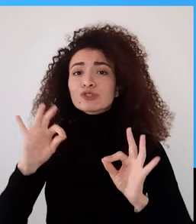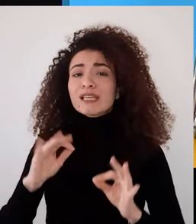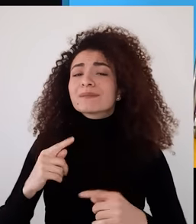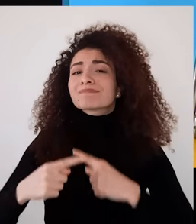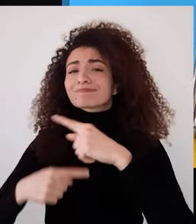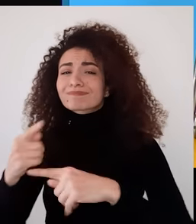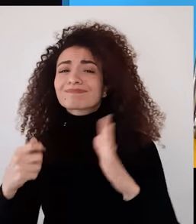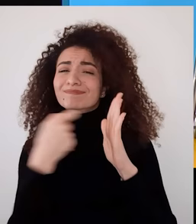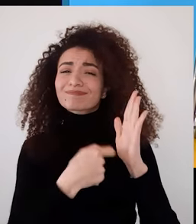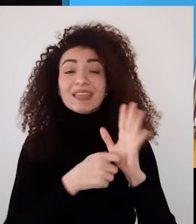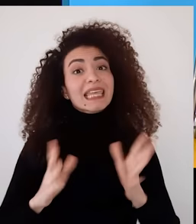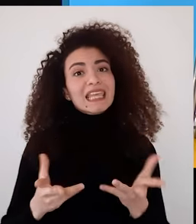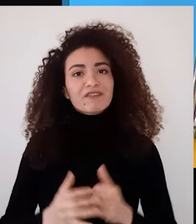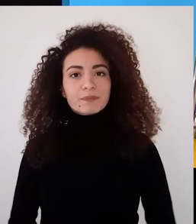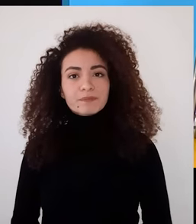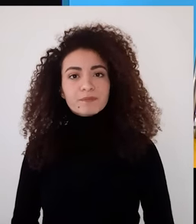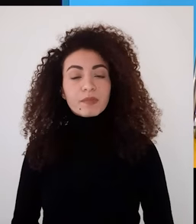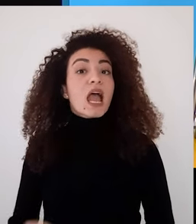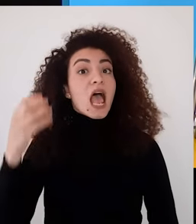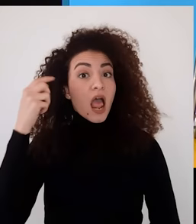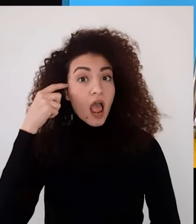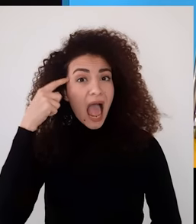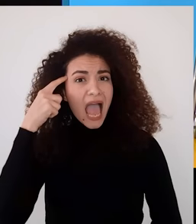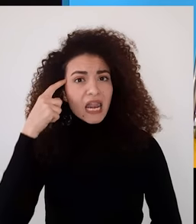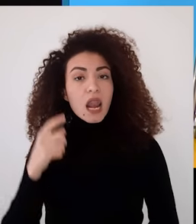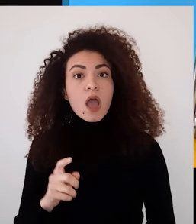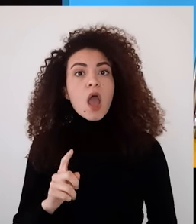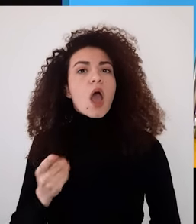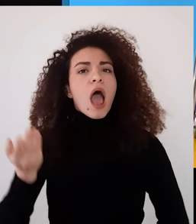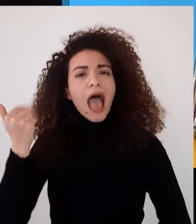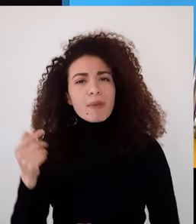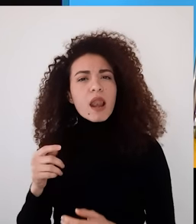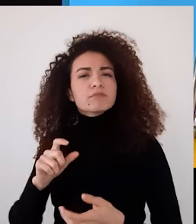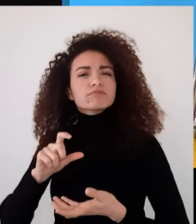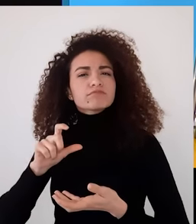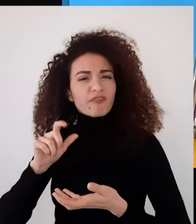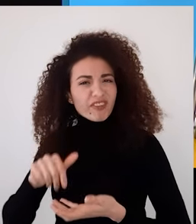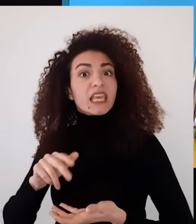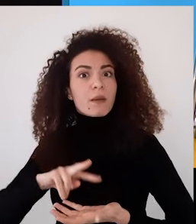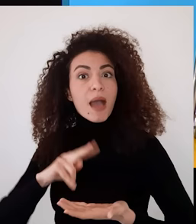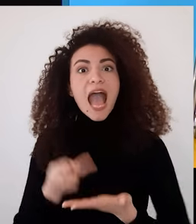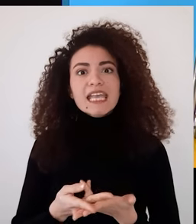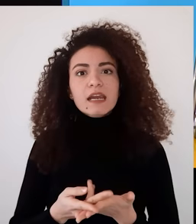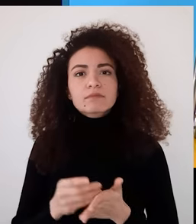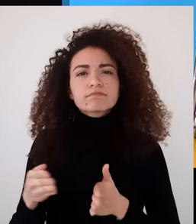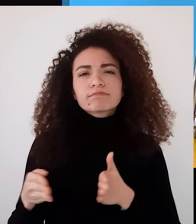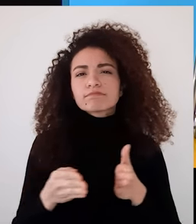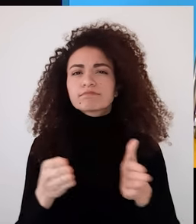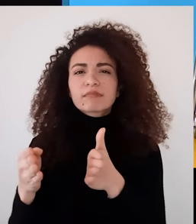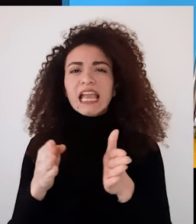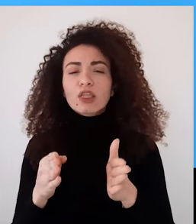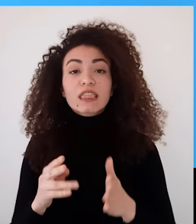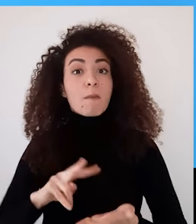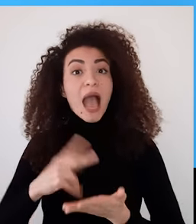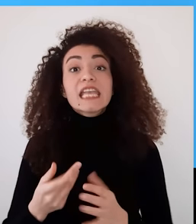جديدة. ختاما تذكري أن العقليات منا إلا معتقدات ممكن تغييرها من خلال وضع الاستراتيجيات والخطط